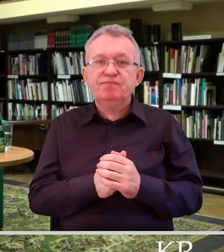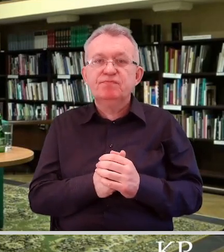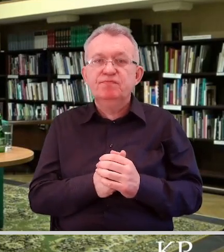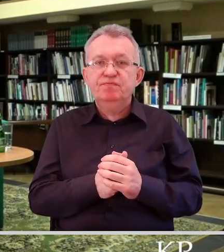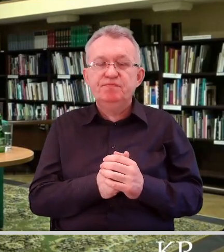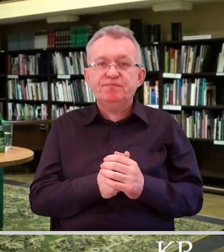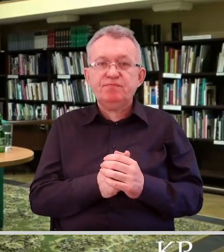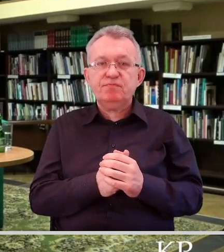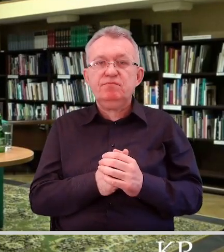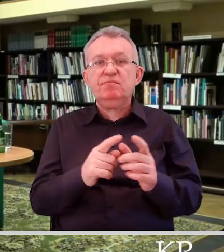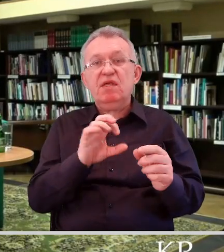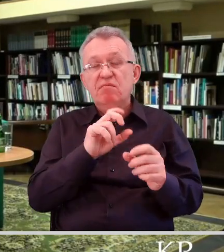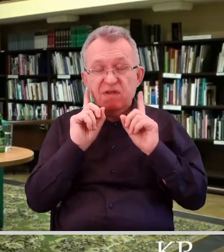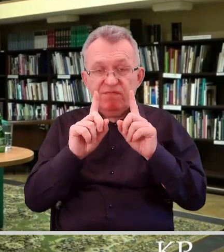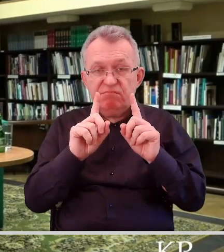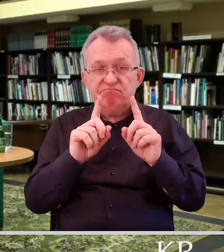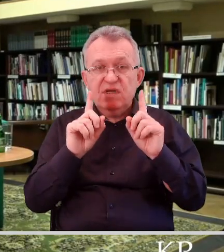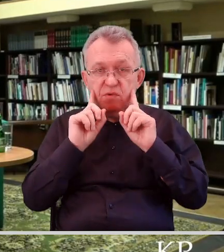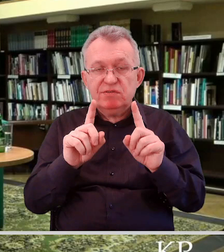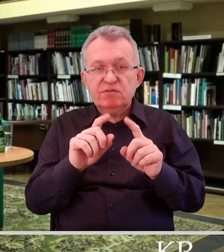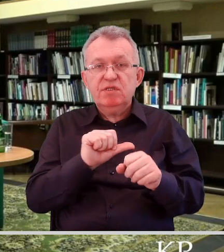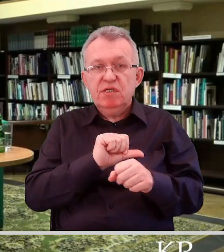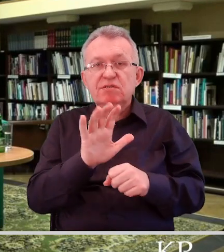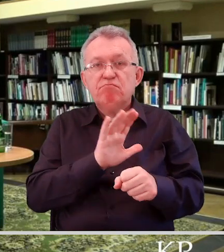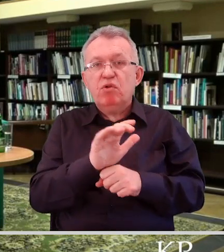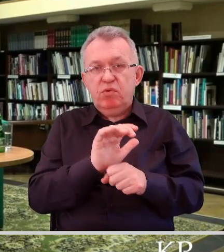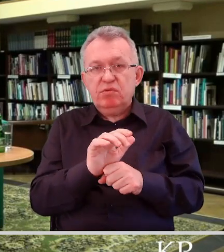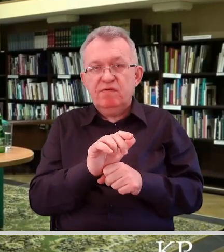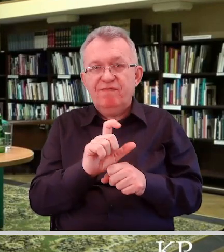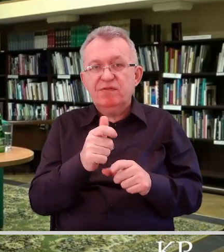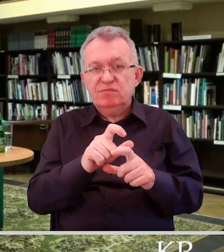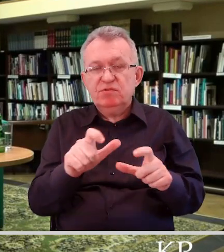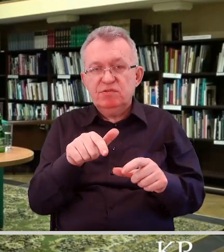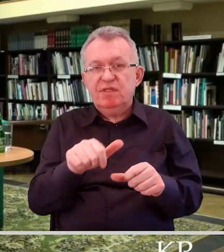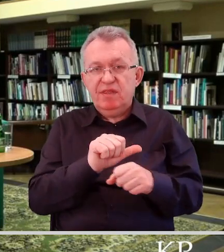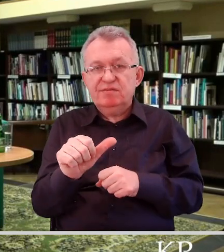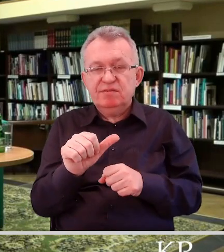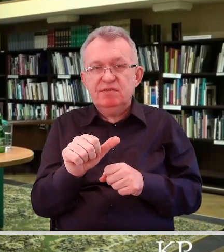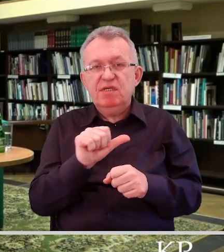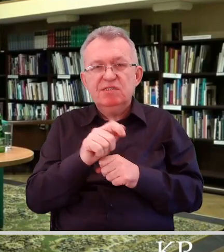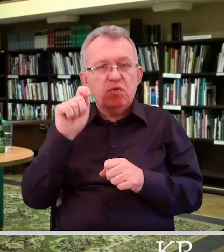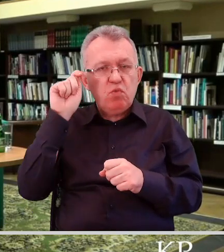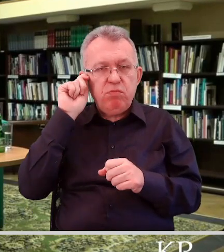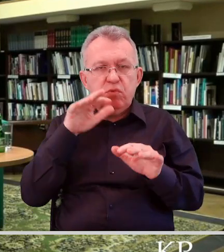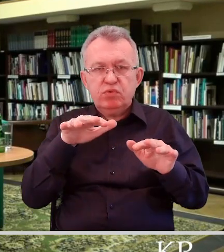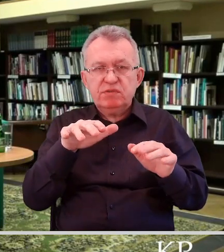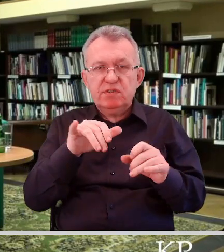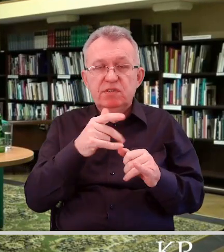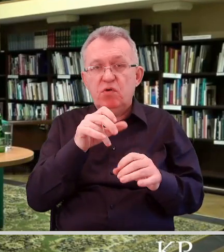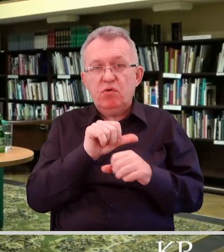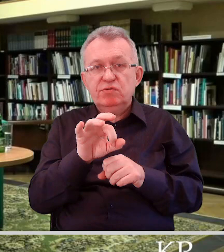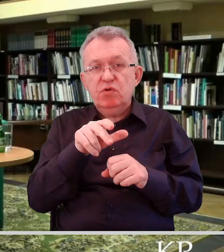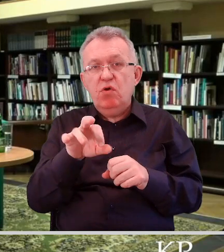No, tak zwana autentyczność okazała się też być produktem w pewnym momencie, więc to jest straszny kłopot. Ja, jeśli chodzi